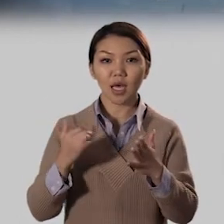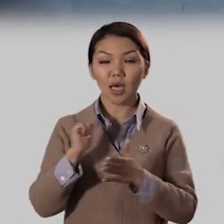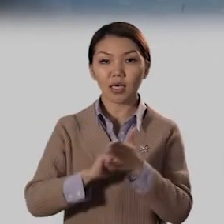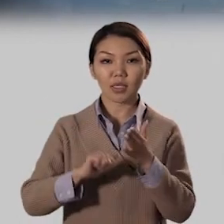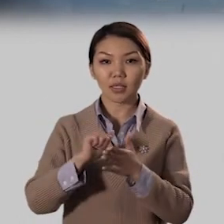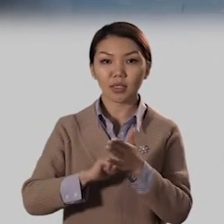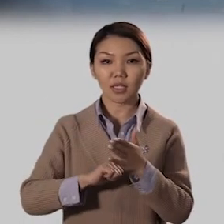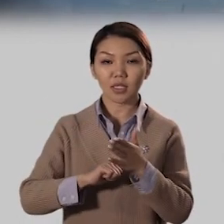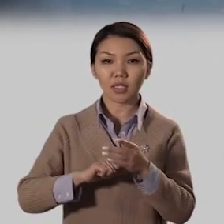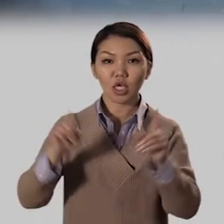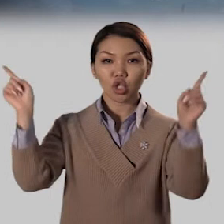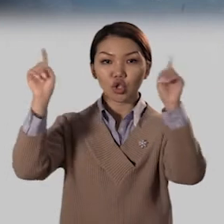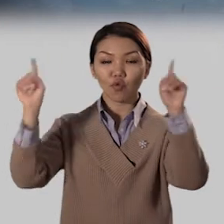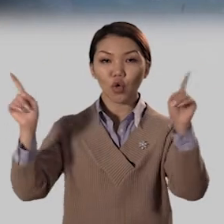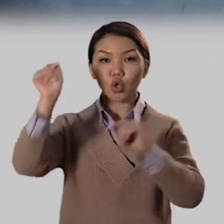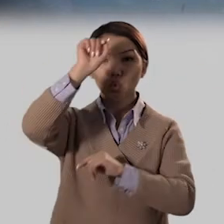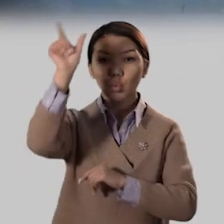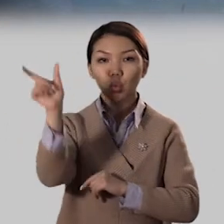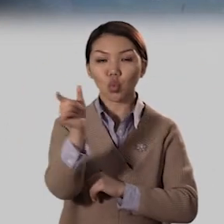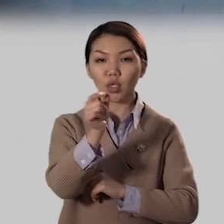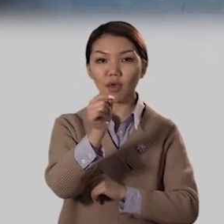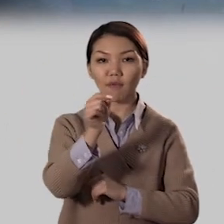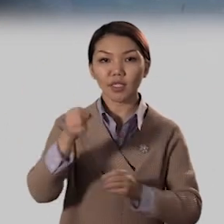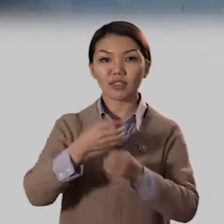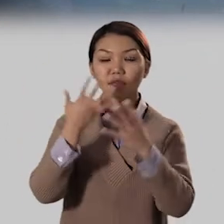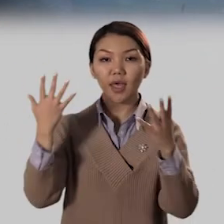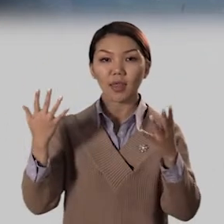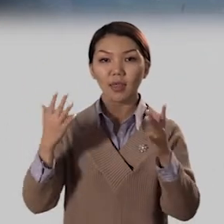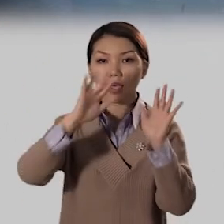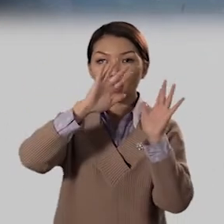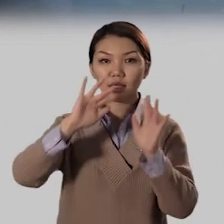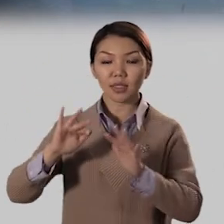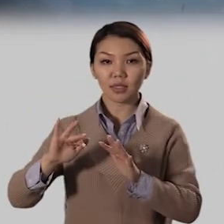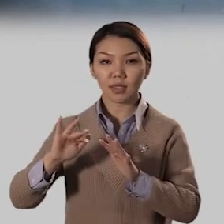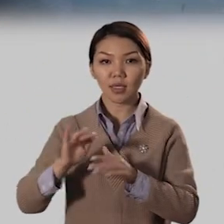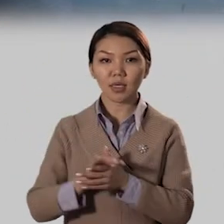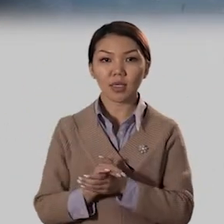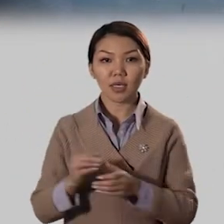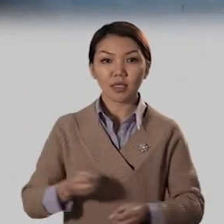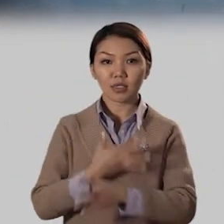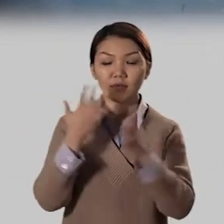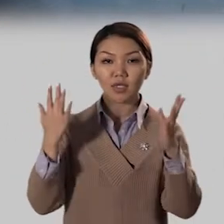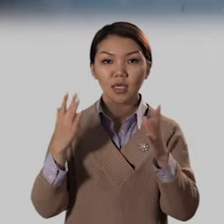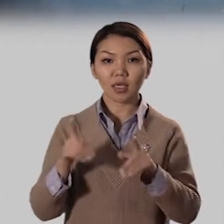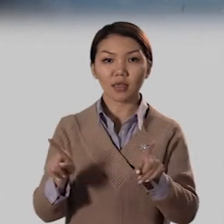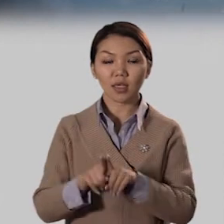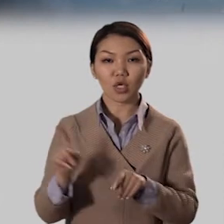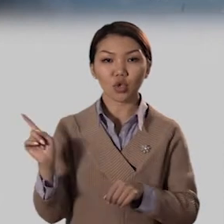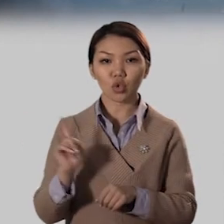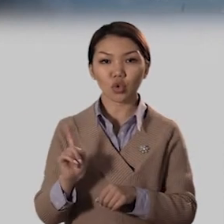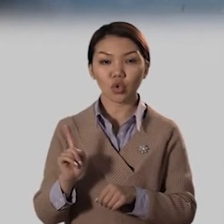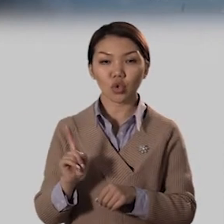лунного света снега светлана столько что кажется расцвел